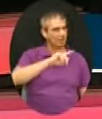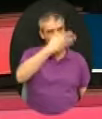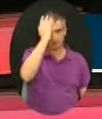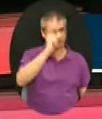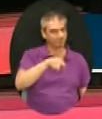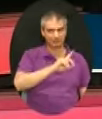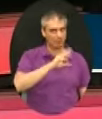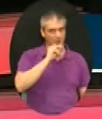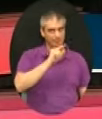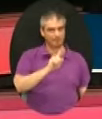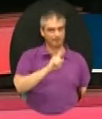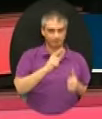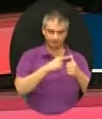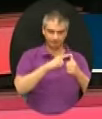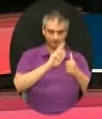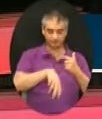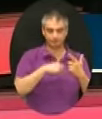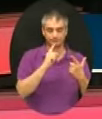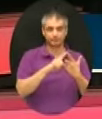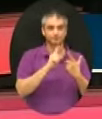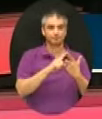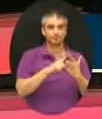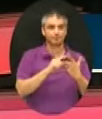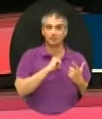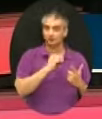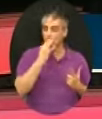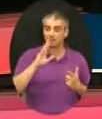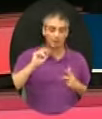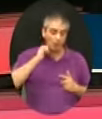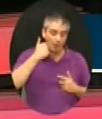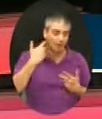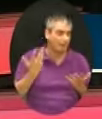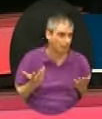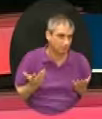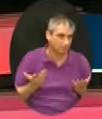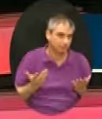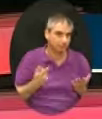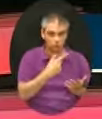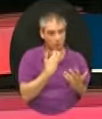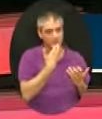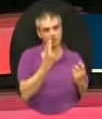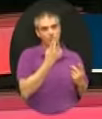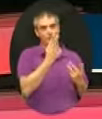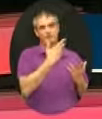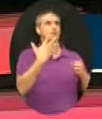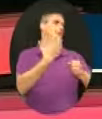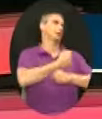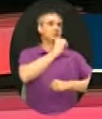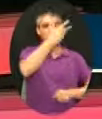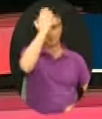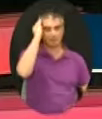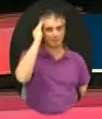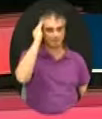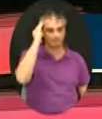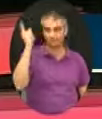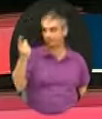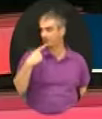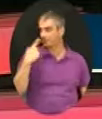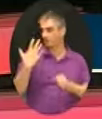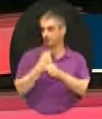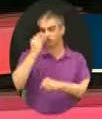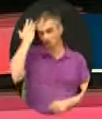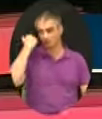זה אנחנו מדברים. אחד. מעניין, שאלת מה יהיה ביום אחרי. אז הוא תיאר כמובן יום אחרי ניצחון של טראמפ, ויום אחרי